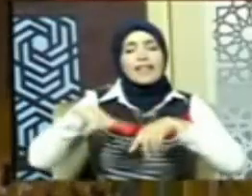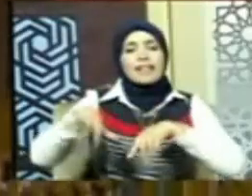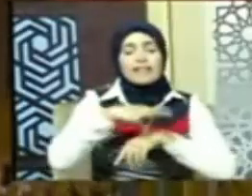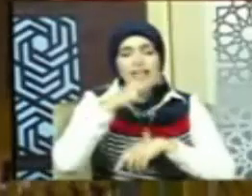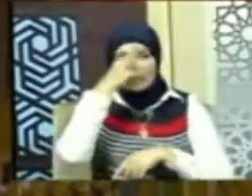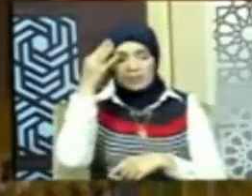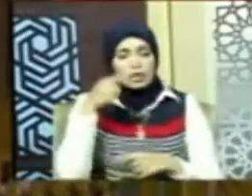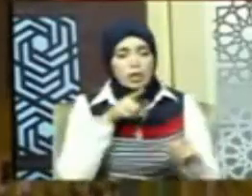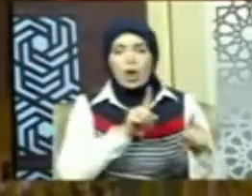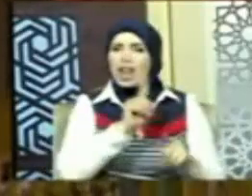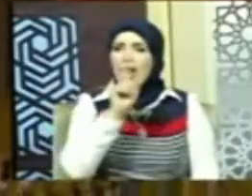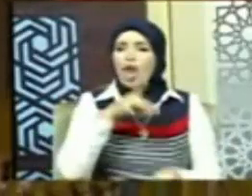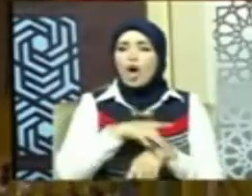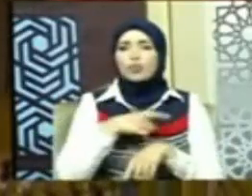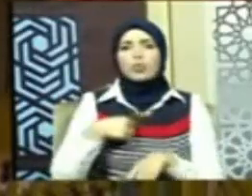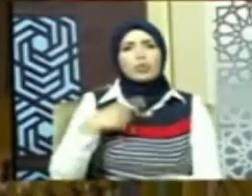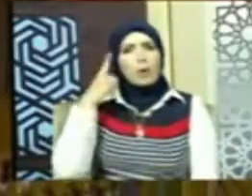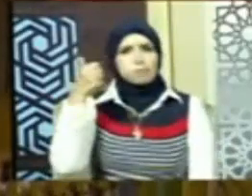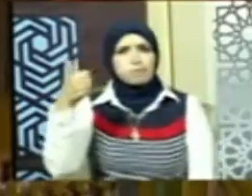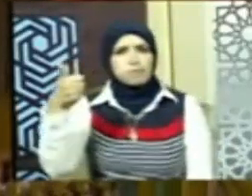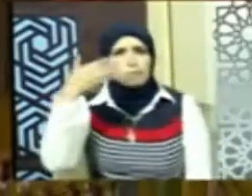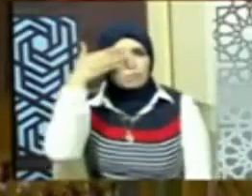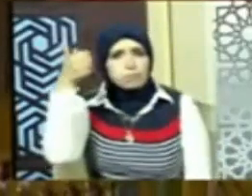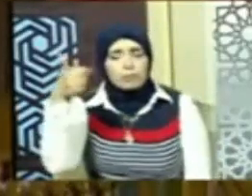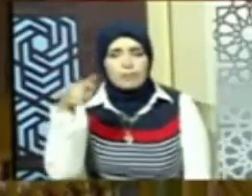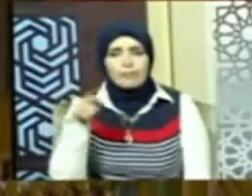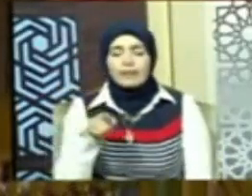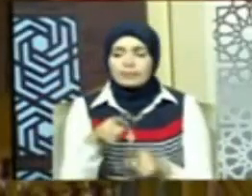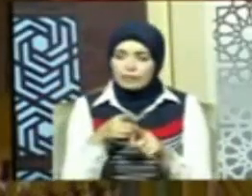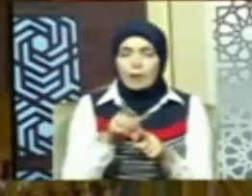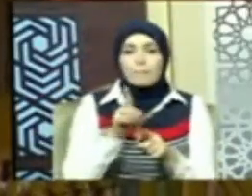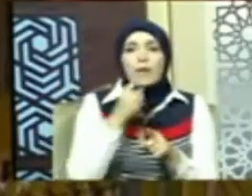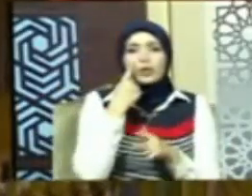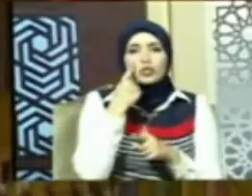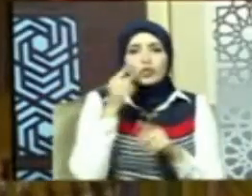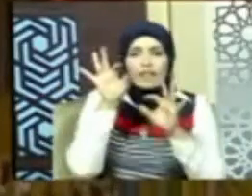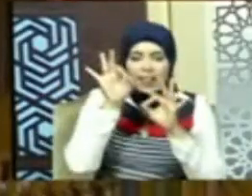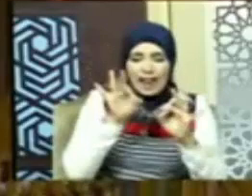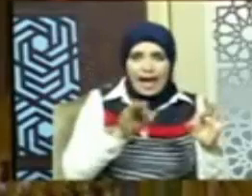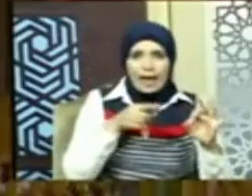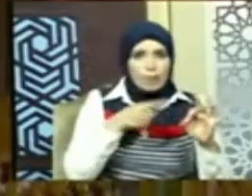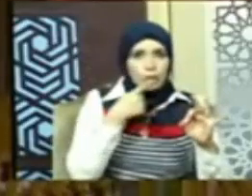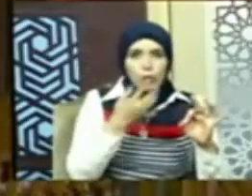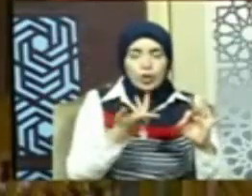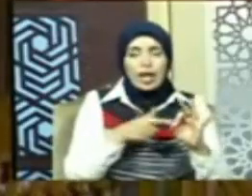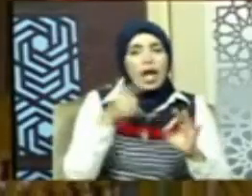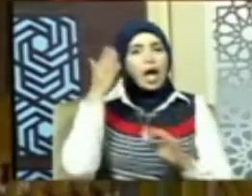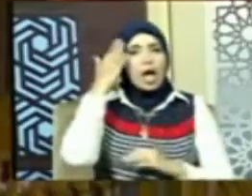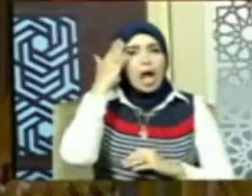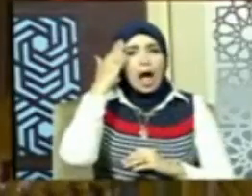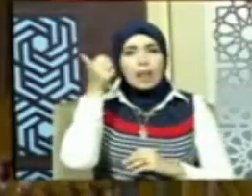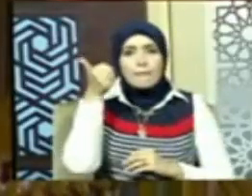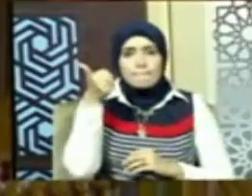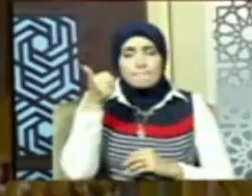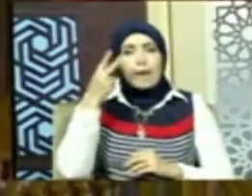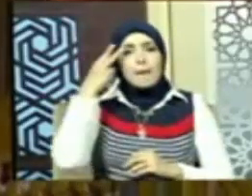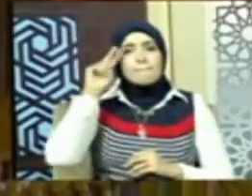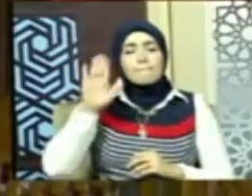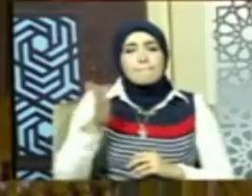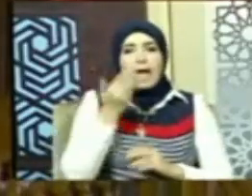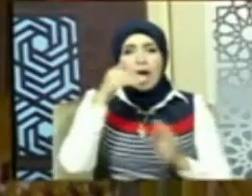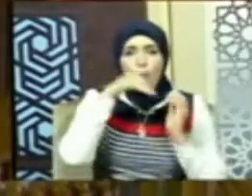الجدال، قل له تجاوز هذه وأكمل الآية: ويعلم ما في الأرحام